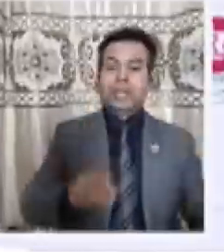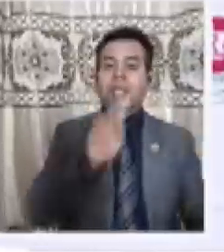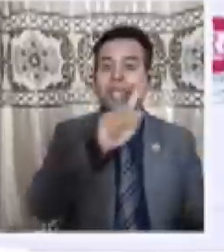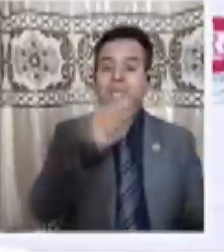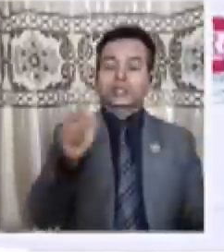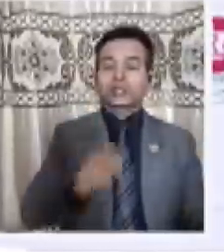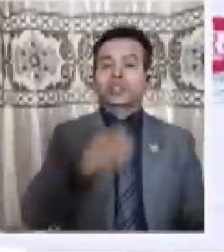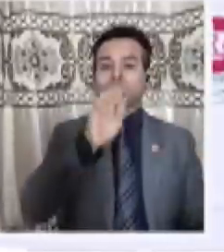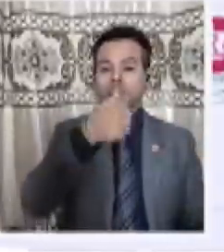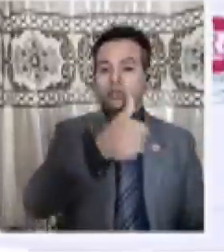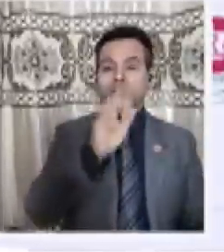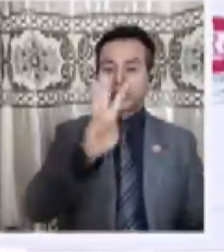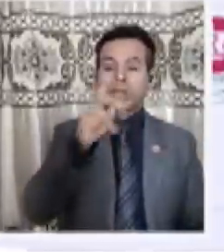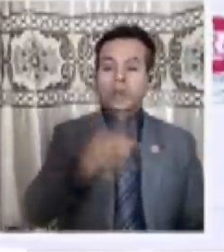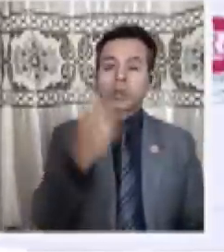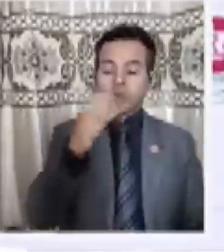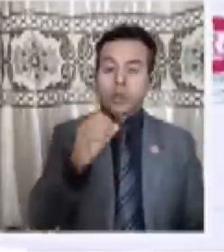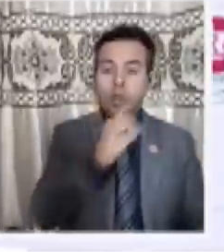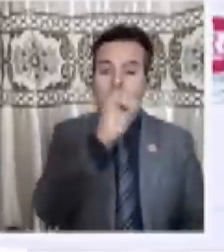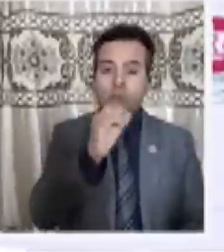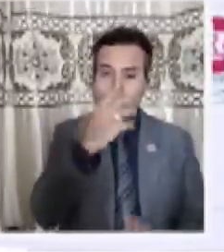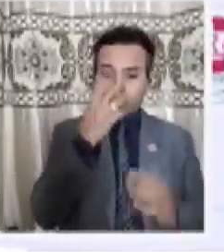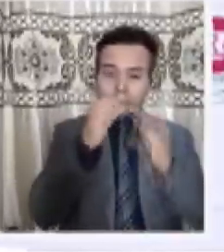অক্সিজেন কনসেন্ট্রেটরের সংখ্যা 99টি।